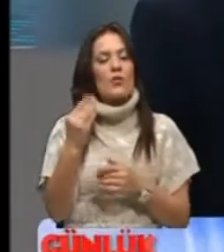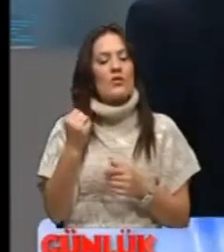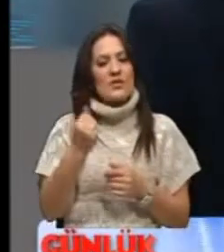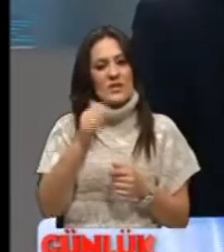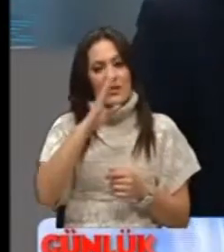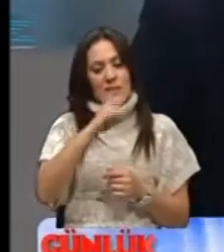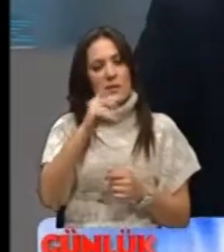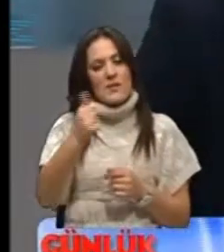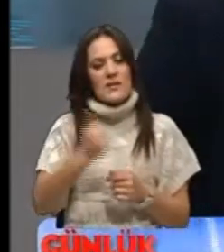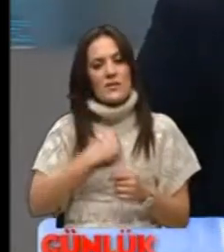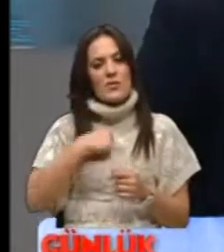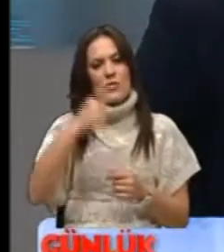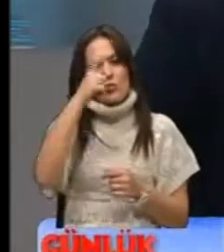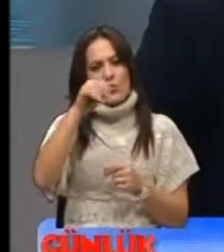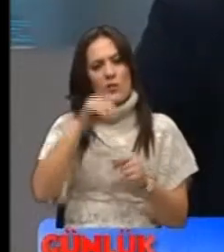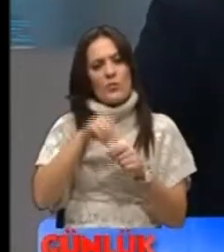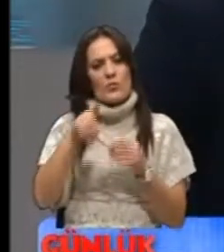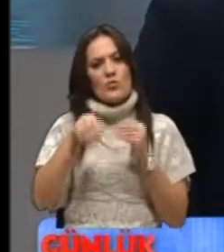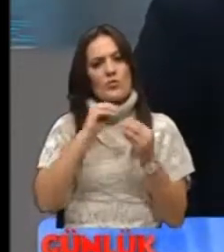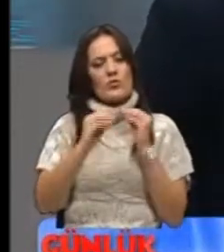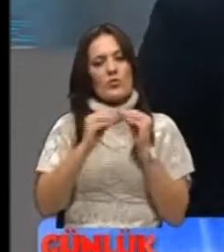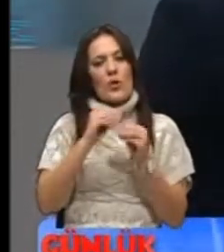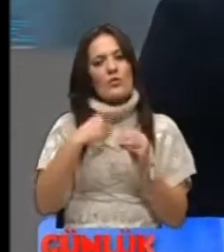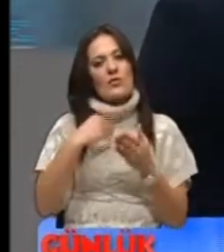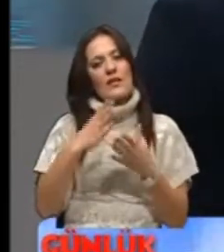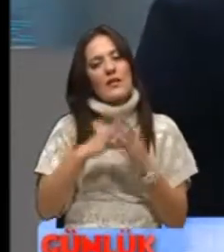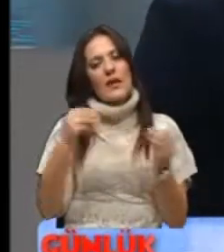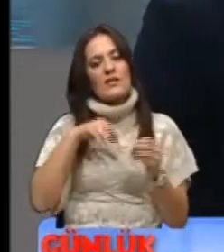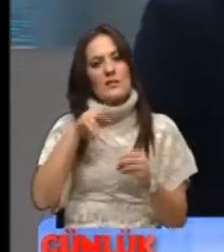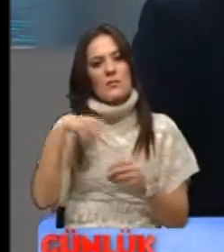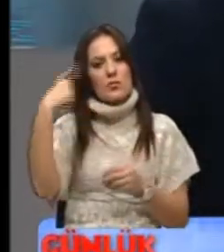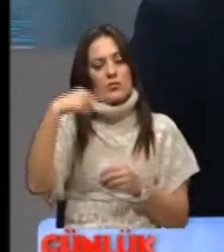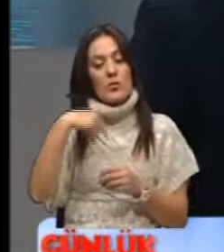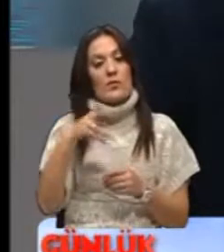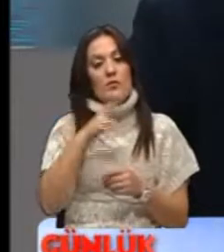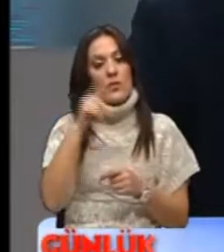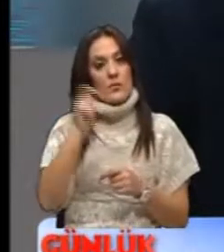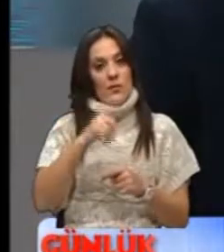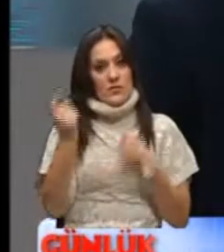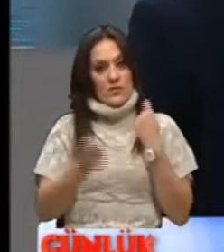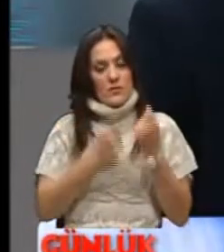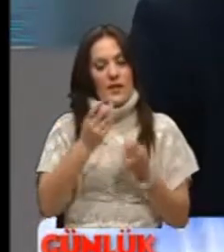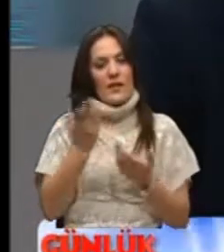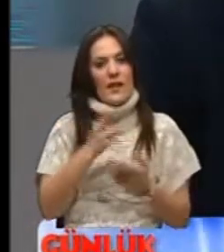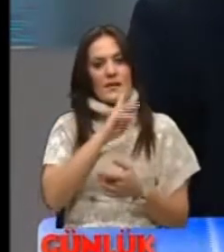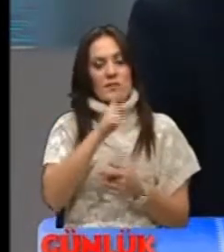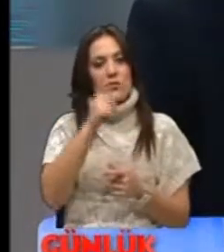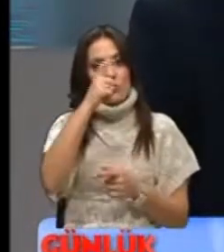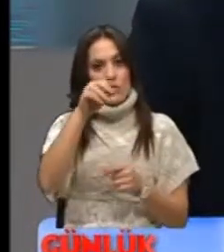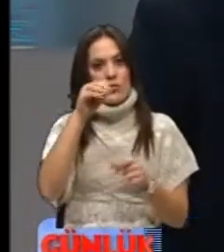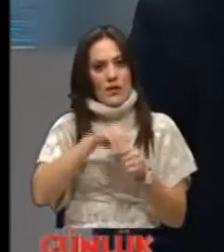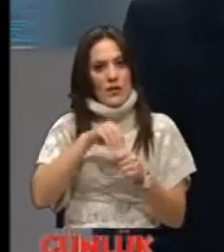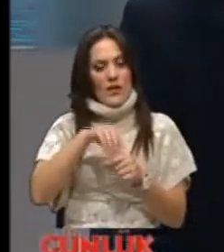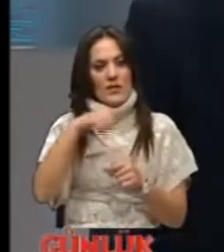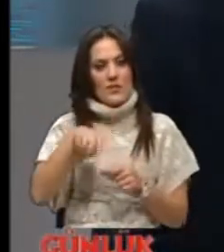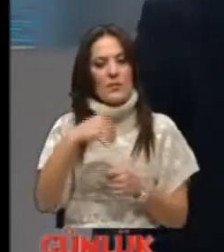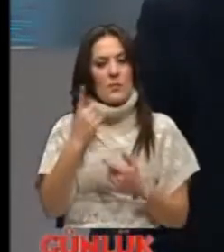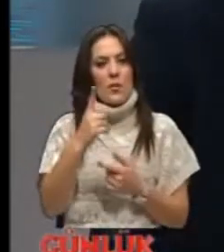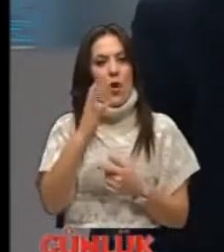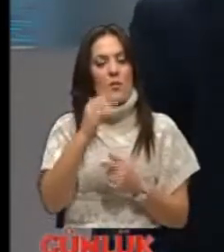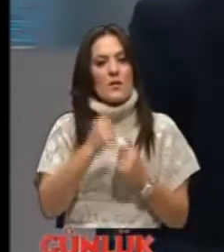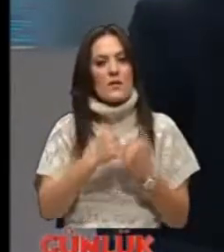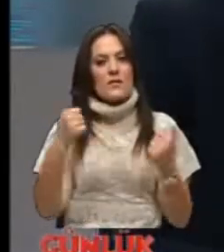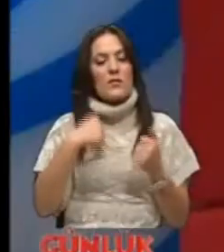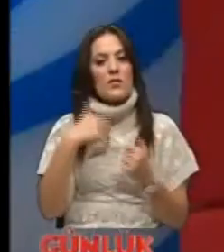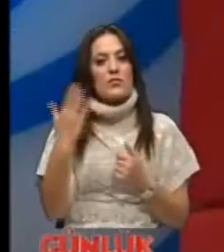bu sorundan biraz arınmış olduğuna dair yanlış bir algımız vardı. Ama son yapılan çalışmalar ne yazık ki Türkiye'nin ya, de bir obezite ve